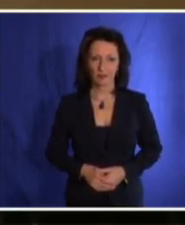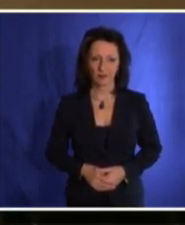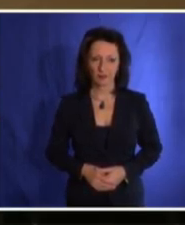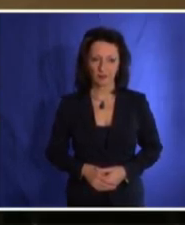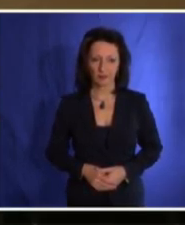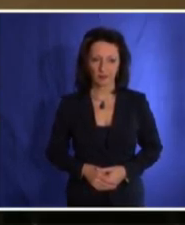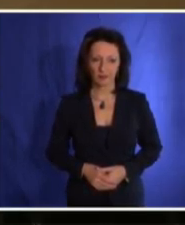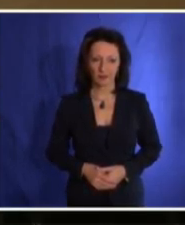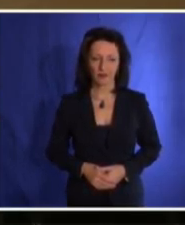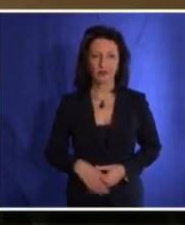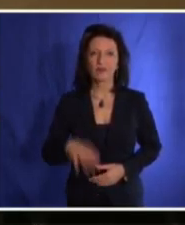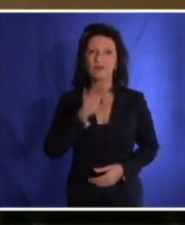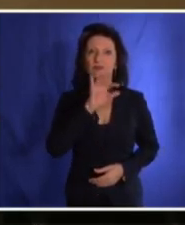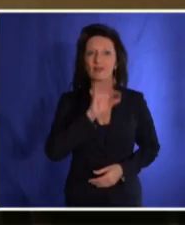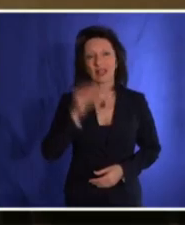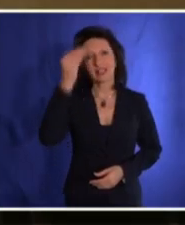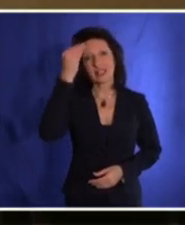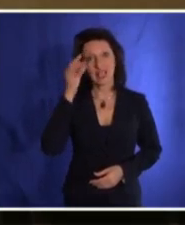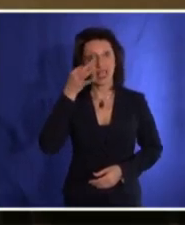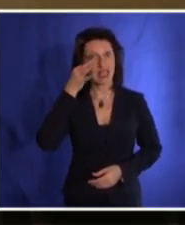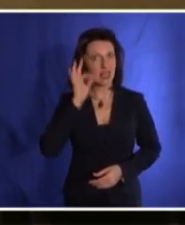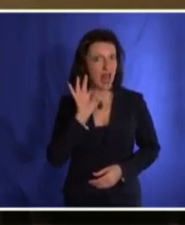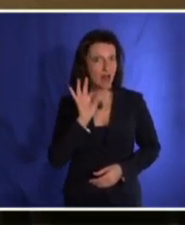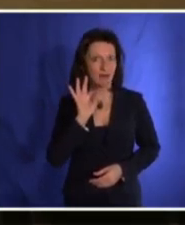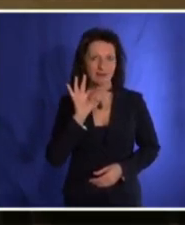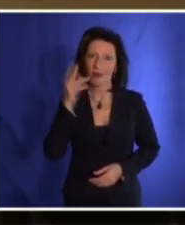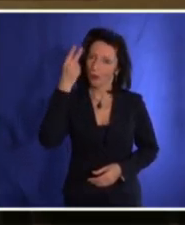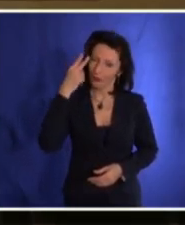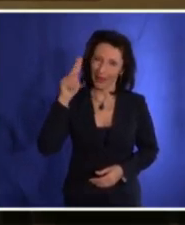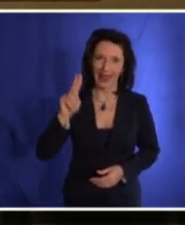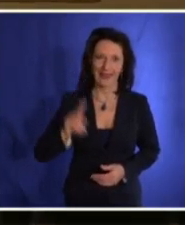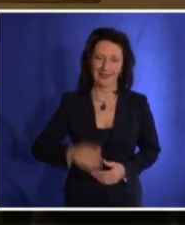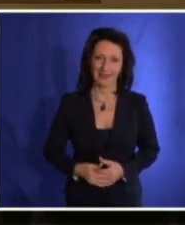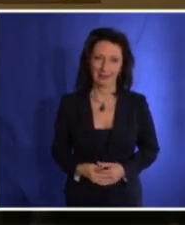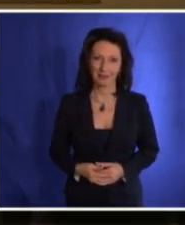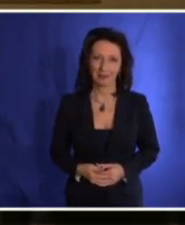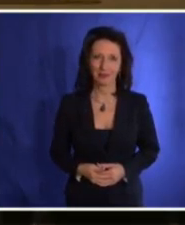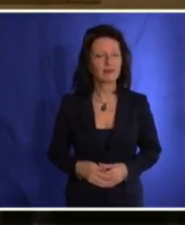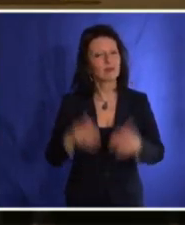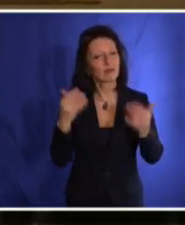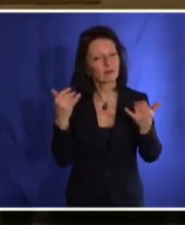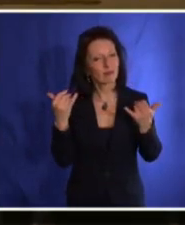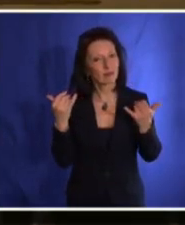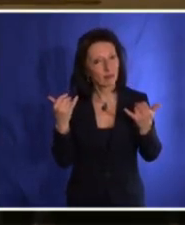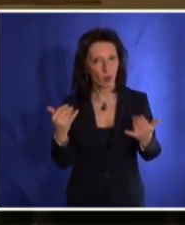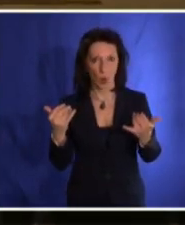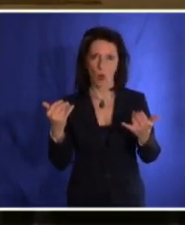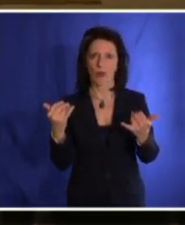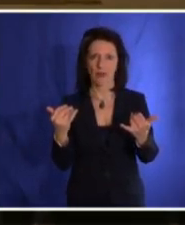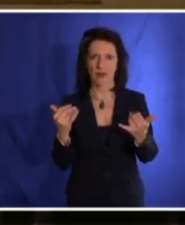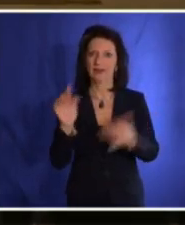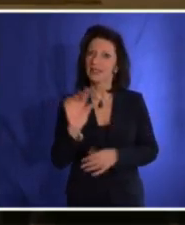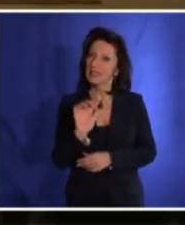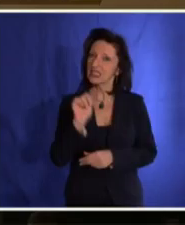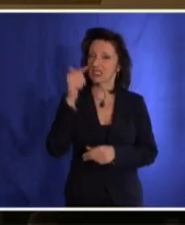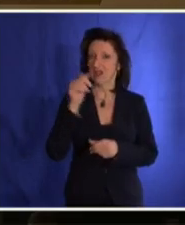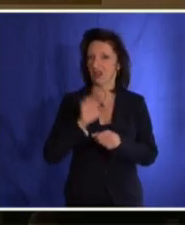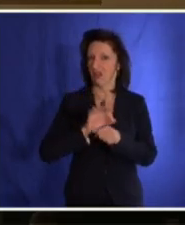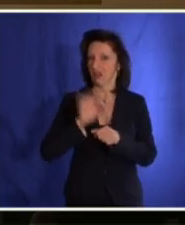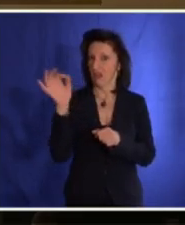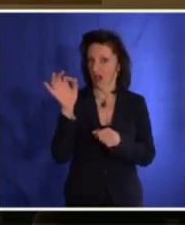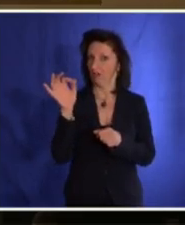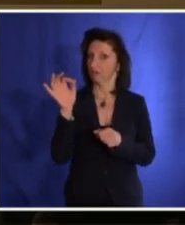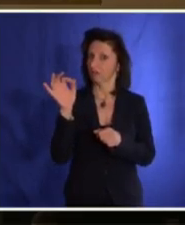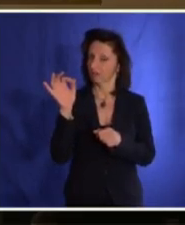Meine sehr geehrten Damen, meine sehr geehrten Herren, es ist heute unser zweiter Tag.